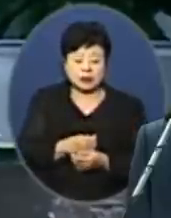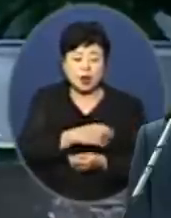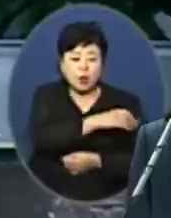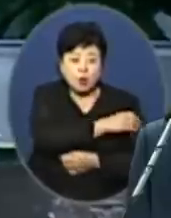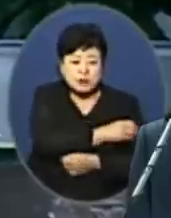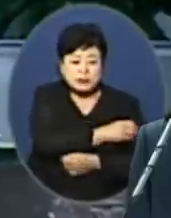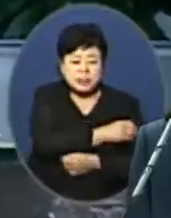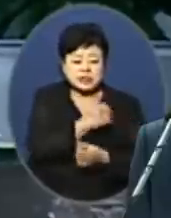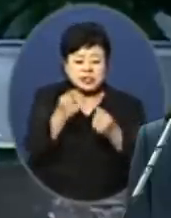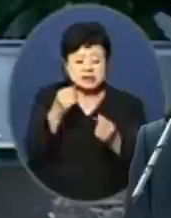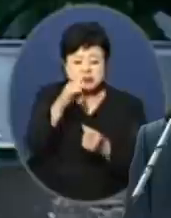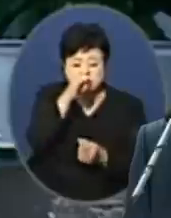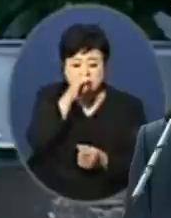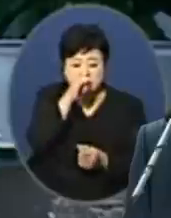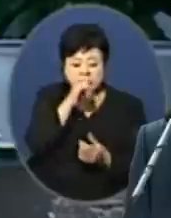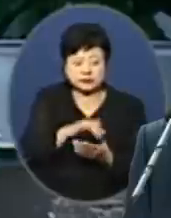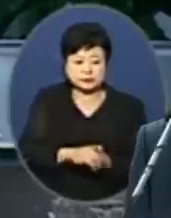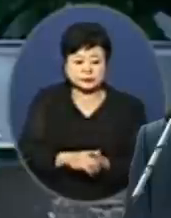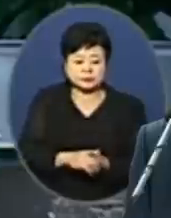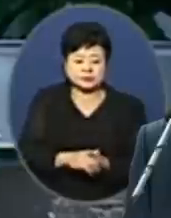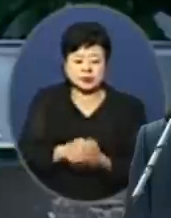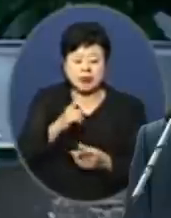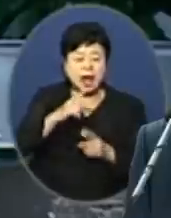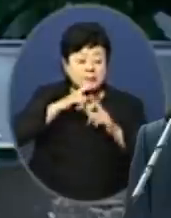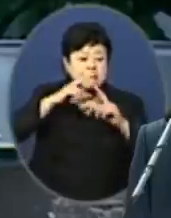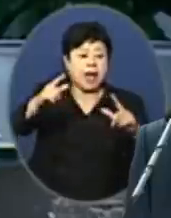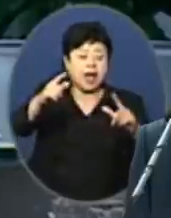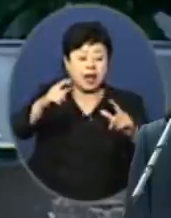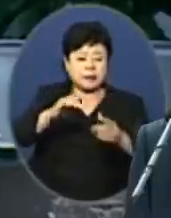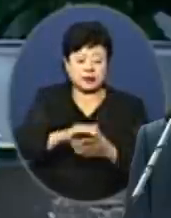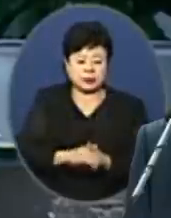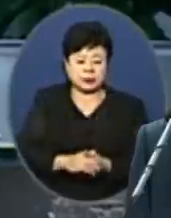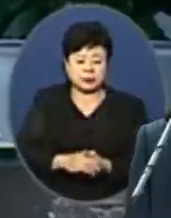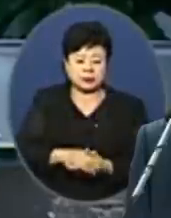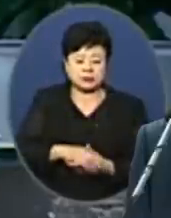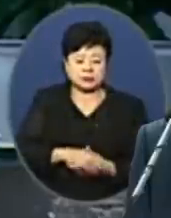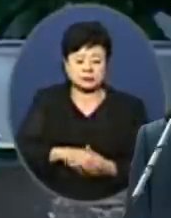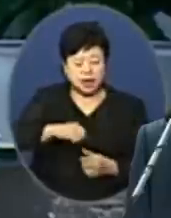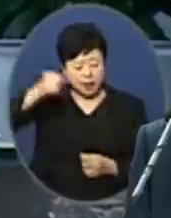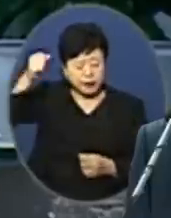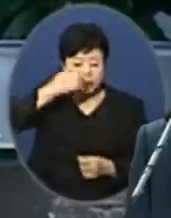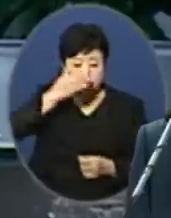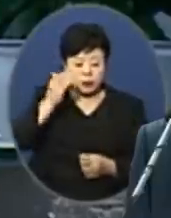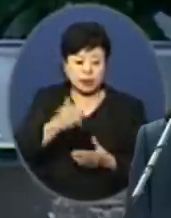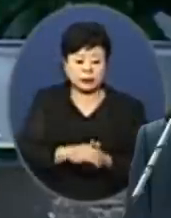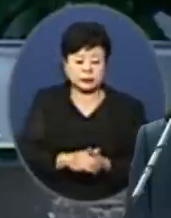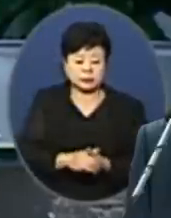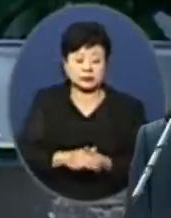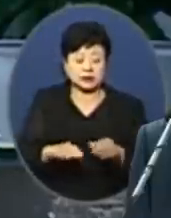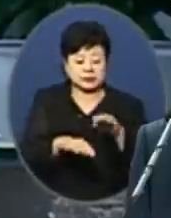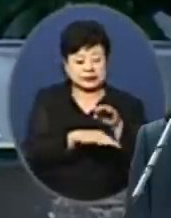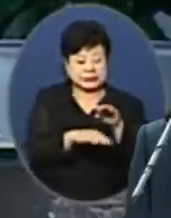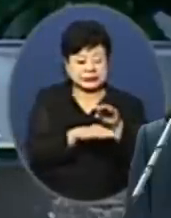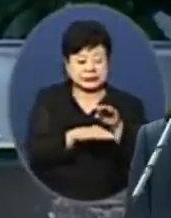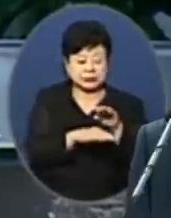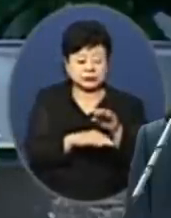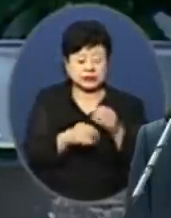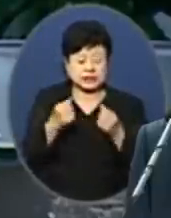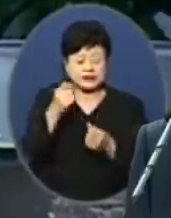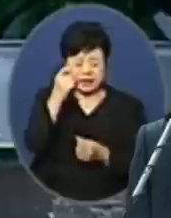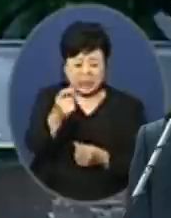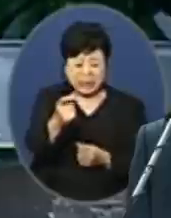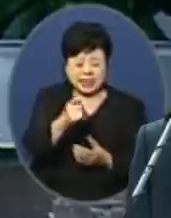권세는 힘은 없어도 말만 하면 통과되어야 되는 것입니다. 자동차는 힘이 있습니다.